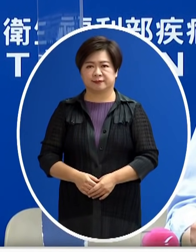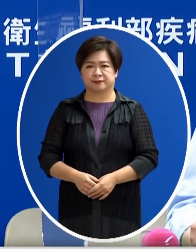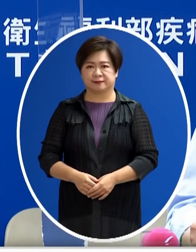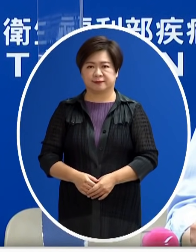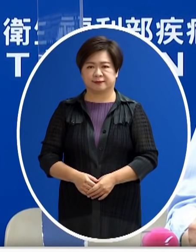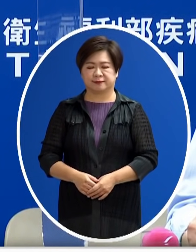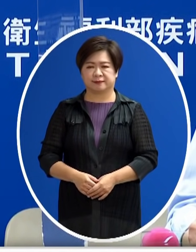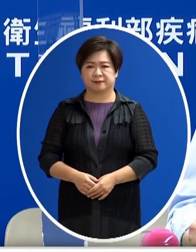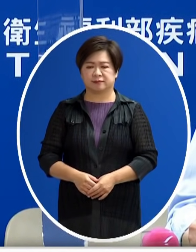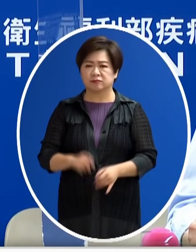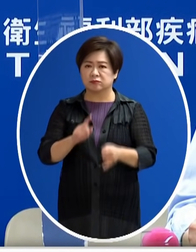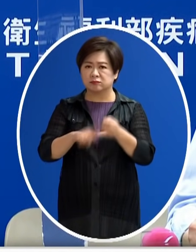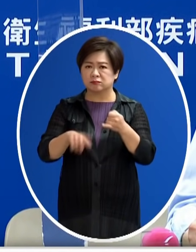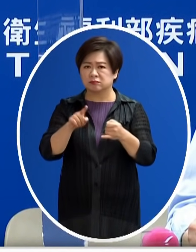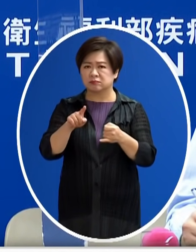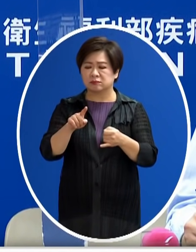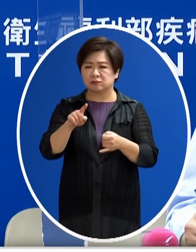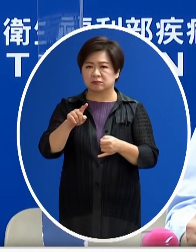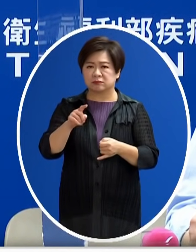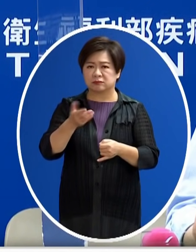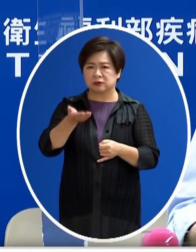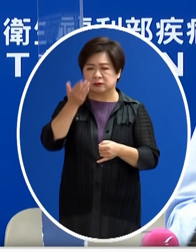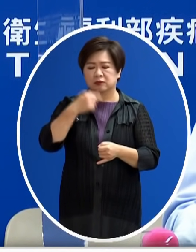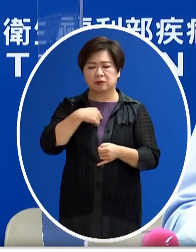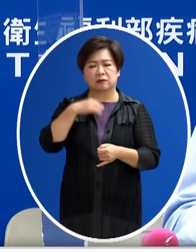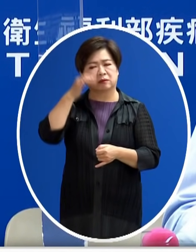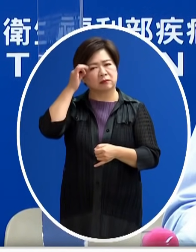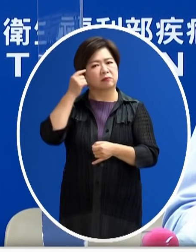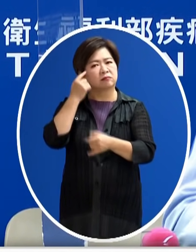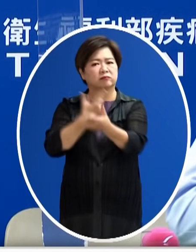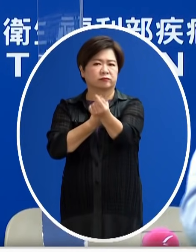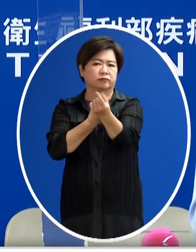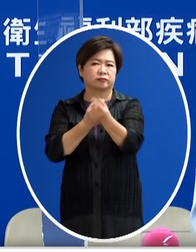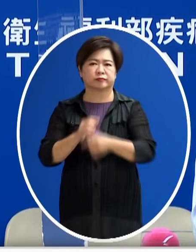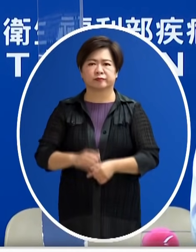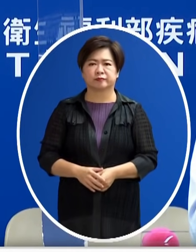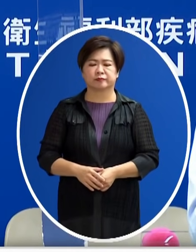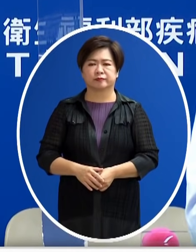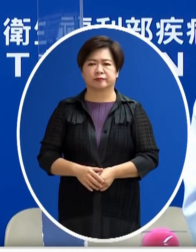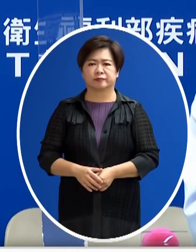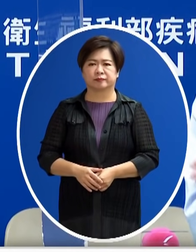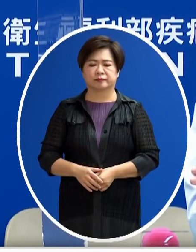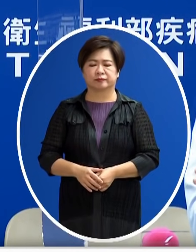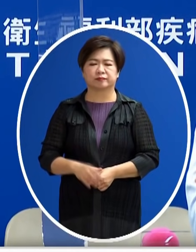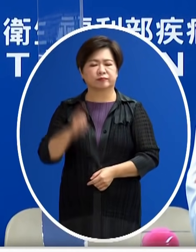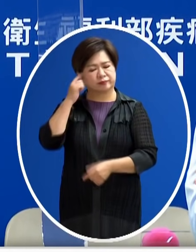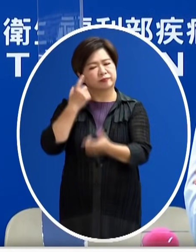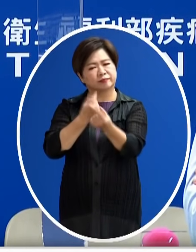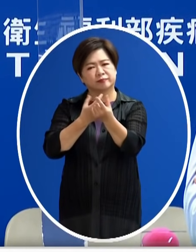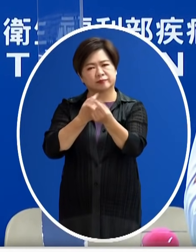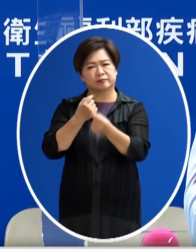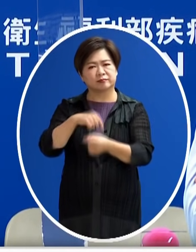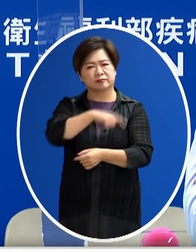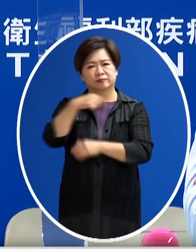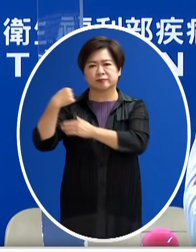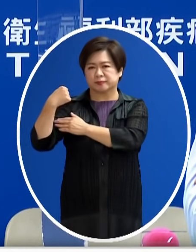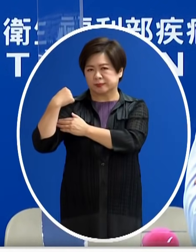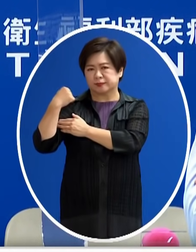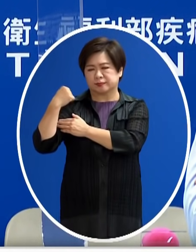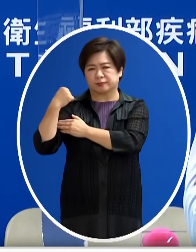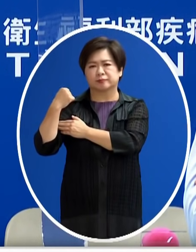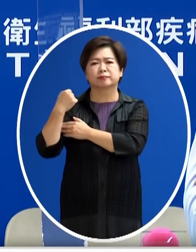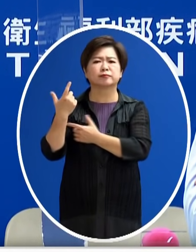缓。最后一题嘛，前面几题我的看法跟你一样了，哎，我们的看法是一样。那大家都在努力嘛，